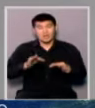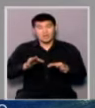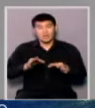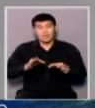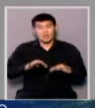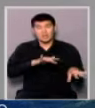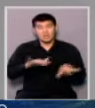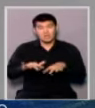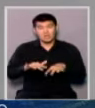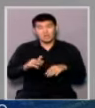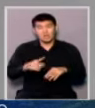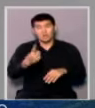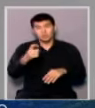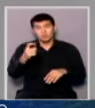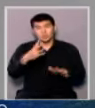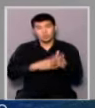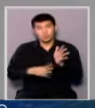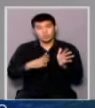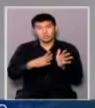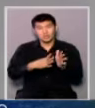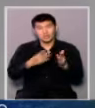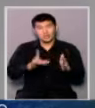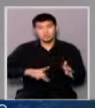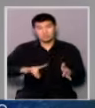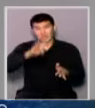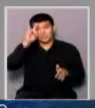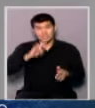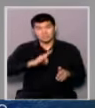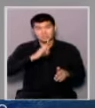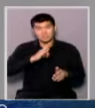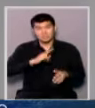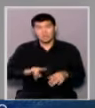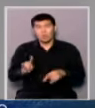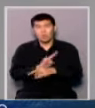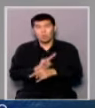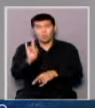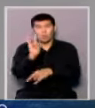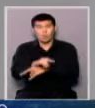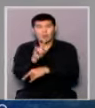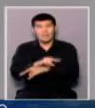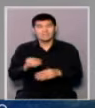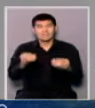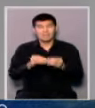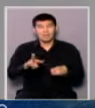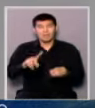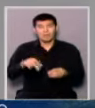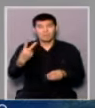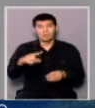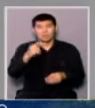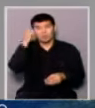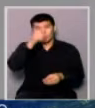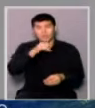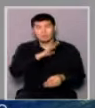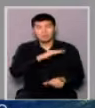части 1 статьи 190 Уголовного кодекса Республики Казахстан «Мошенничество» 10 марта 2021 года